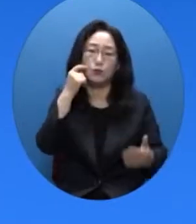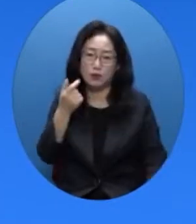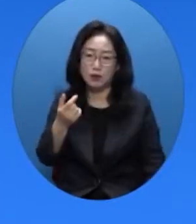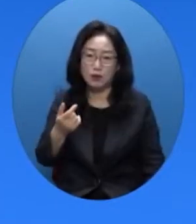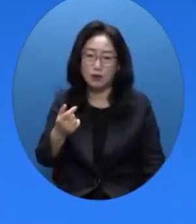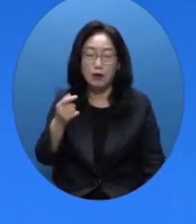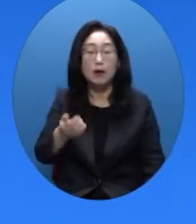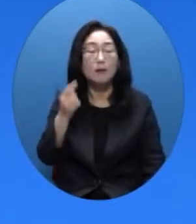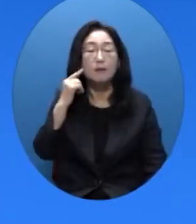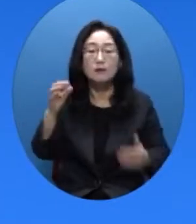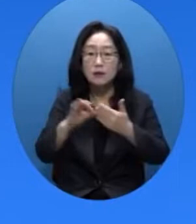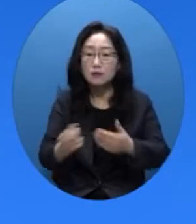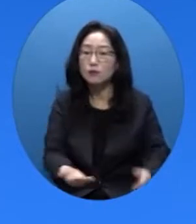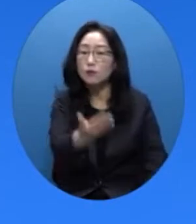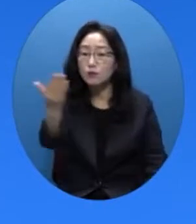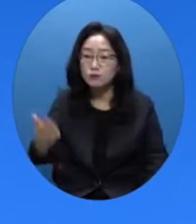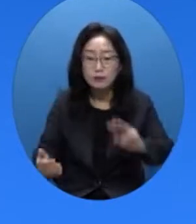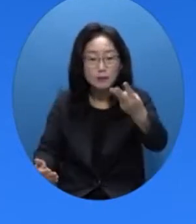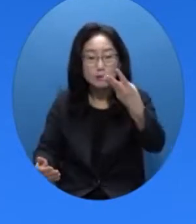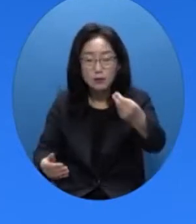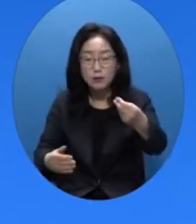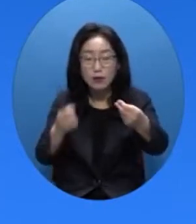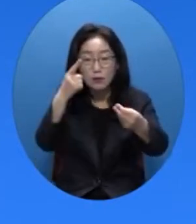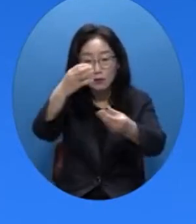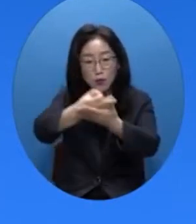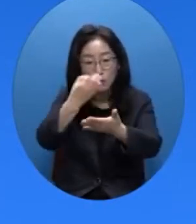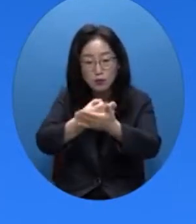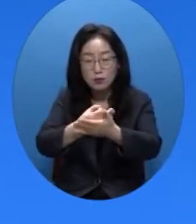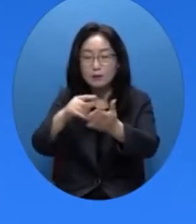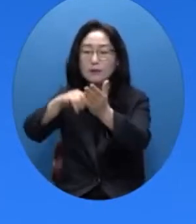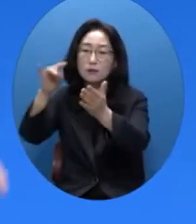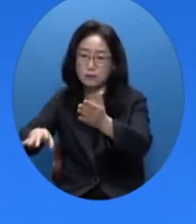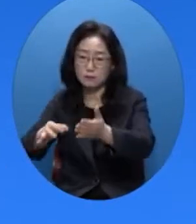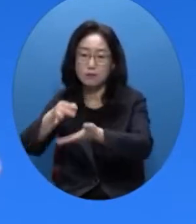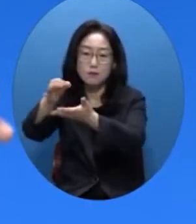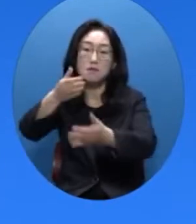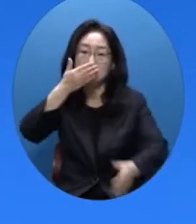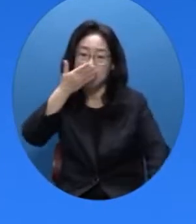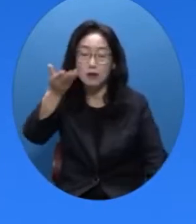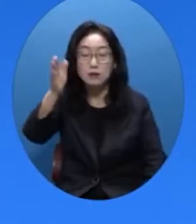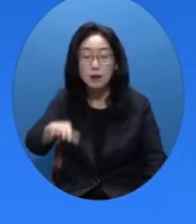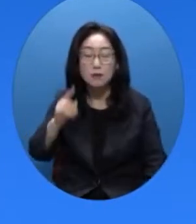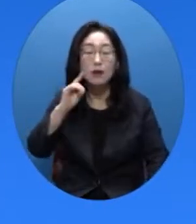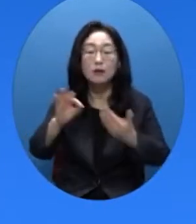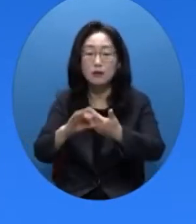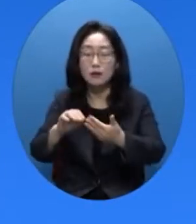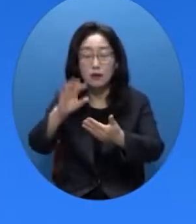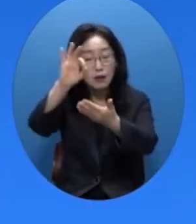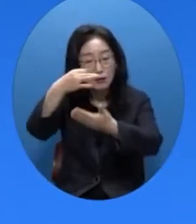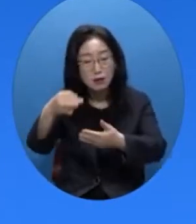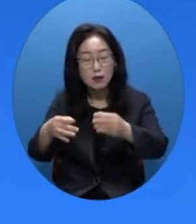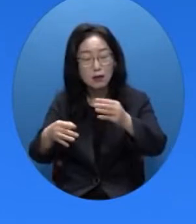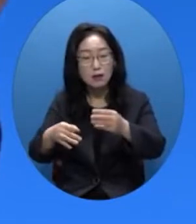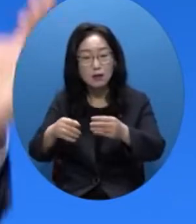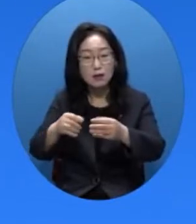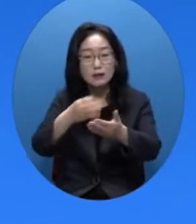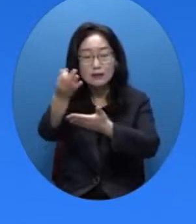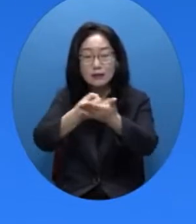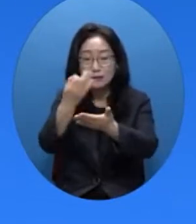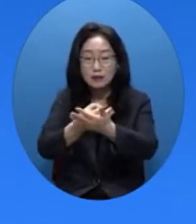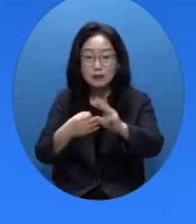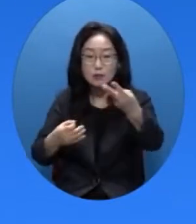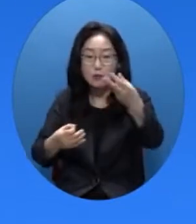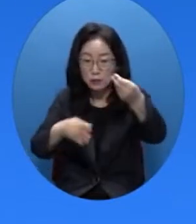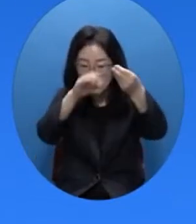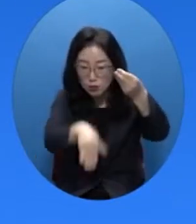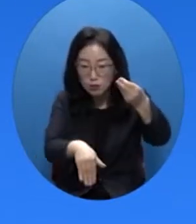한달 넘게 벌어야 세금을 내는데 300만원을 이하루 돌보는 사람은 3점을 못 냅니다 그러니까 늘 구제